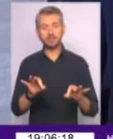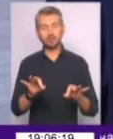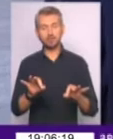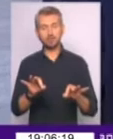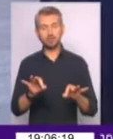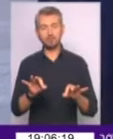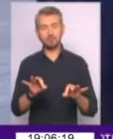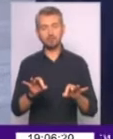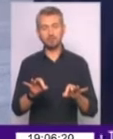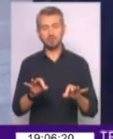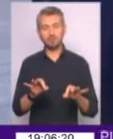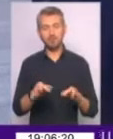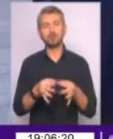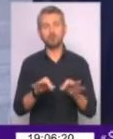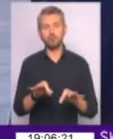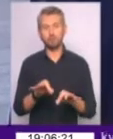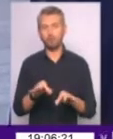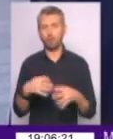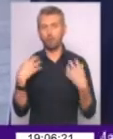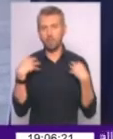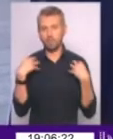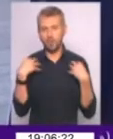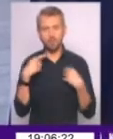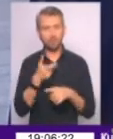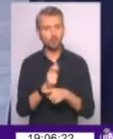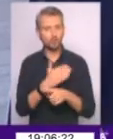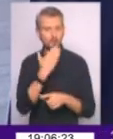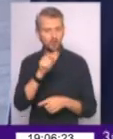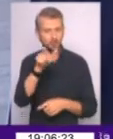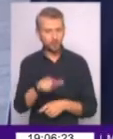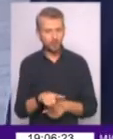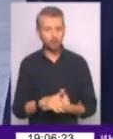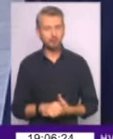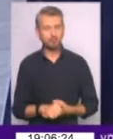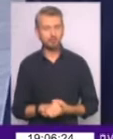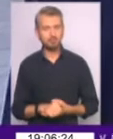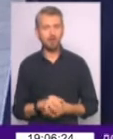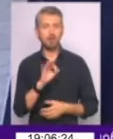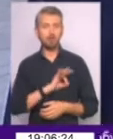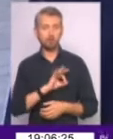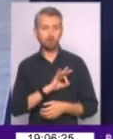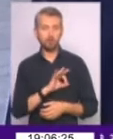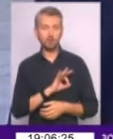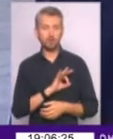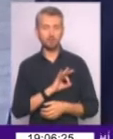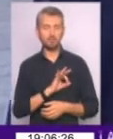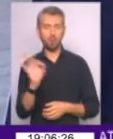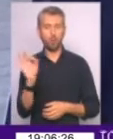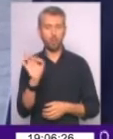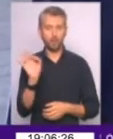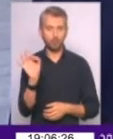з дозволу коменданта, дуже симпатична людина, користуємося